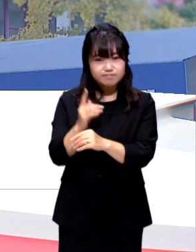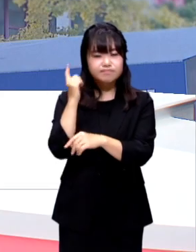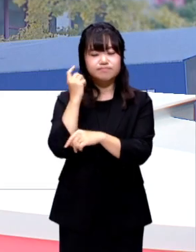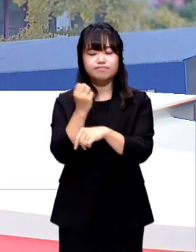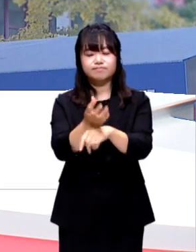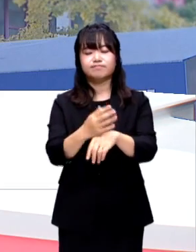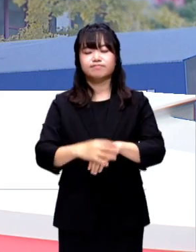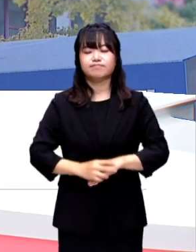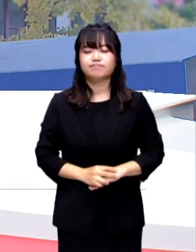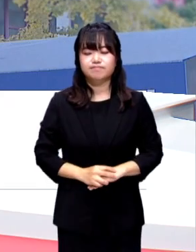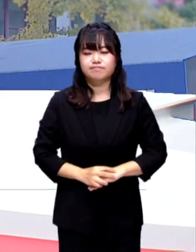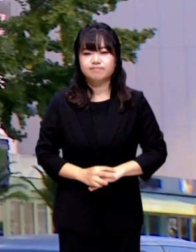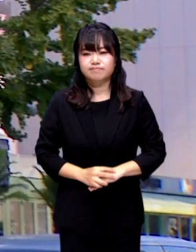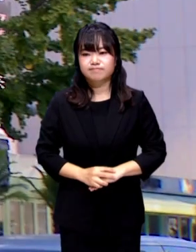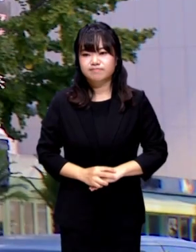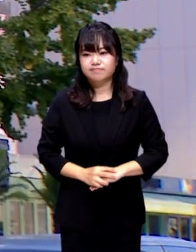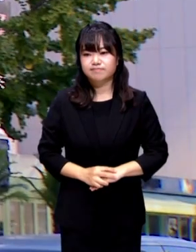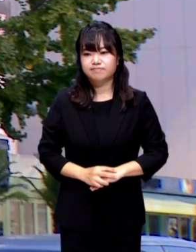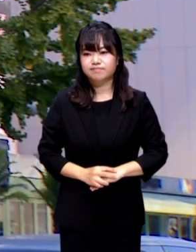이재원 기자입니다.